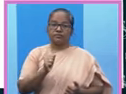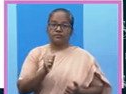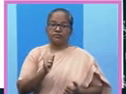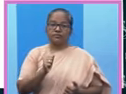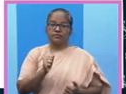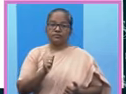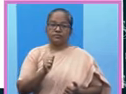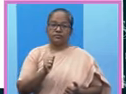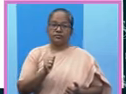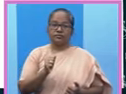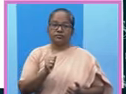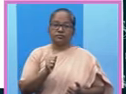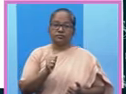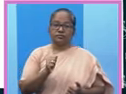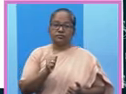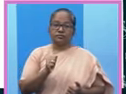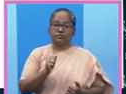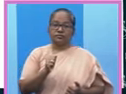நீளம்